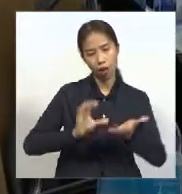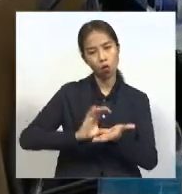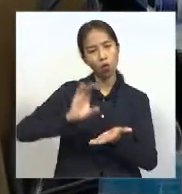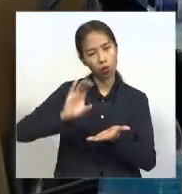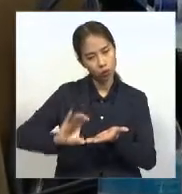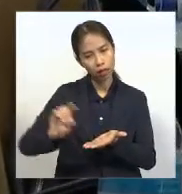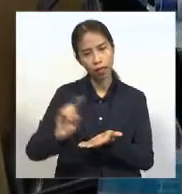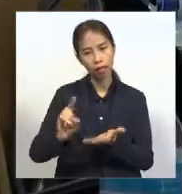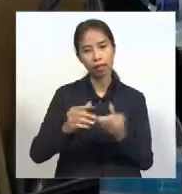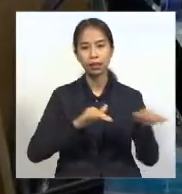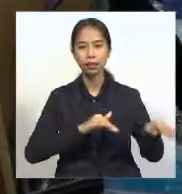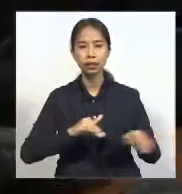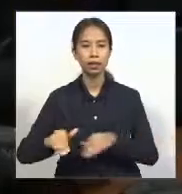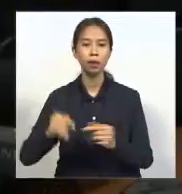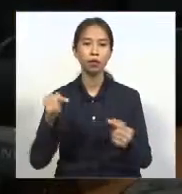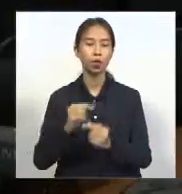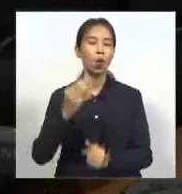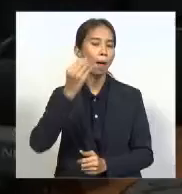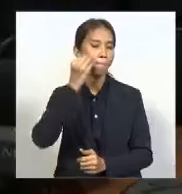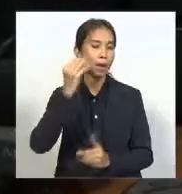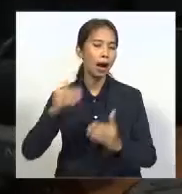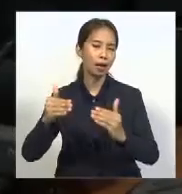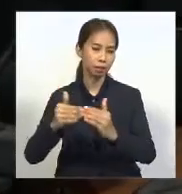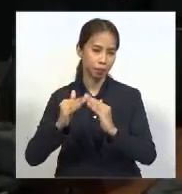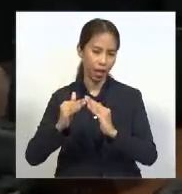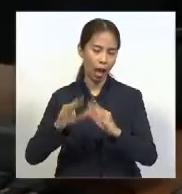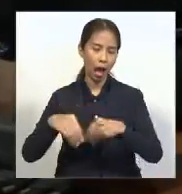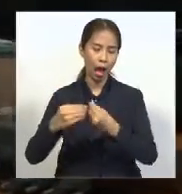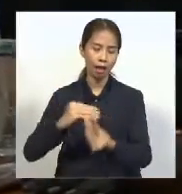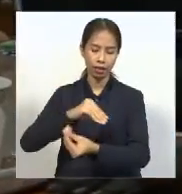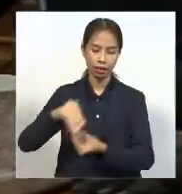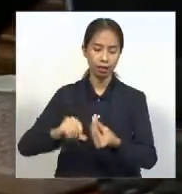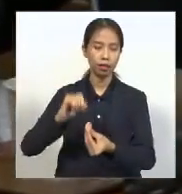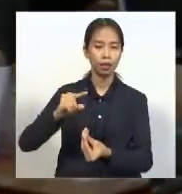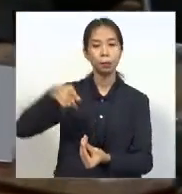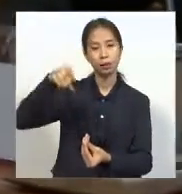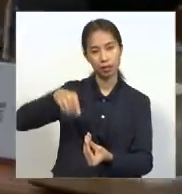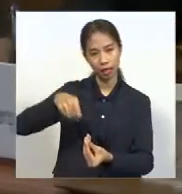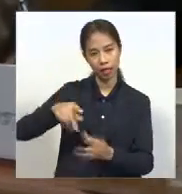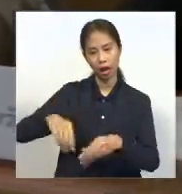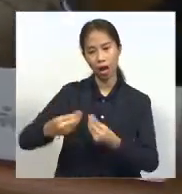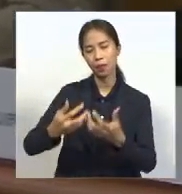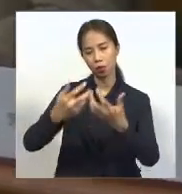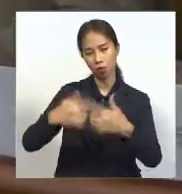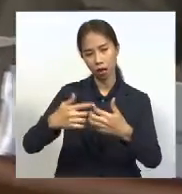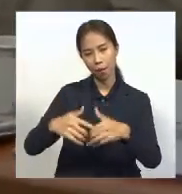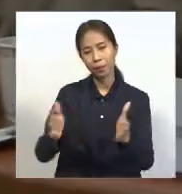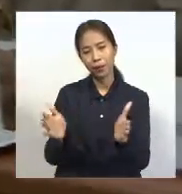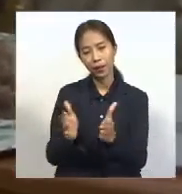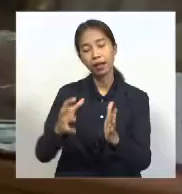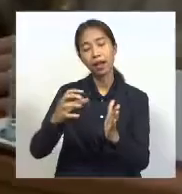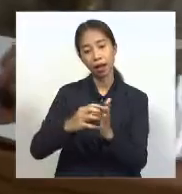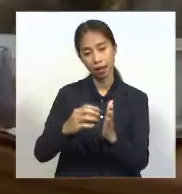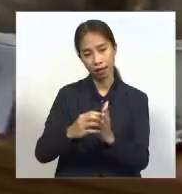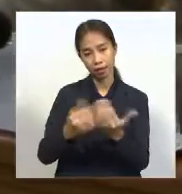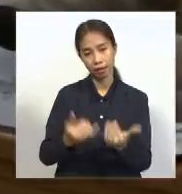รียมผลักดันบ้านพระเจดีย์3องค์ให้เป็นเขตเศรษฐกิจพิเศษเพื่อการท่องเที่ยวและอุตสาหกรรมขนาดกลางและขนาดย่อมผลักดันโคร